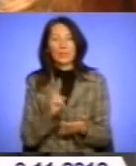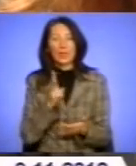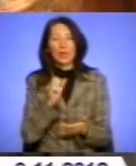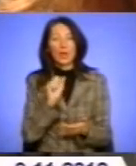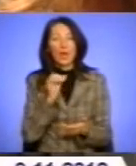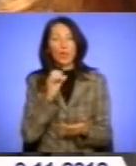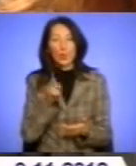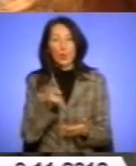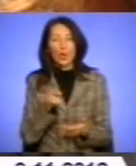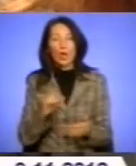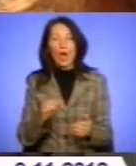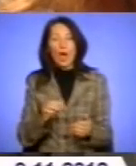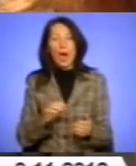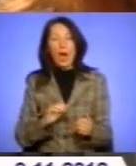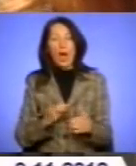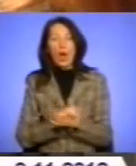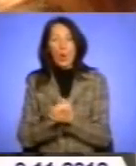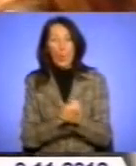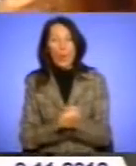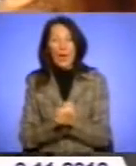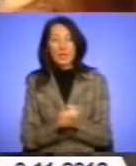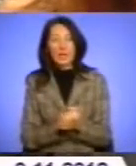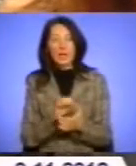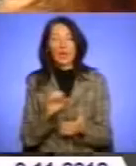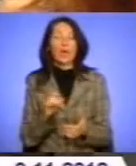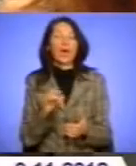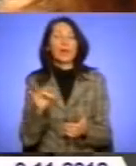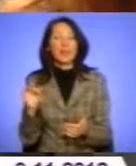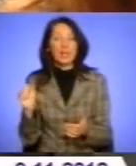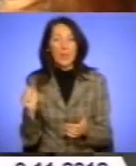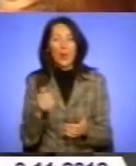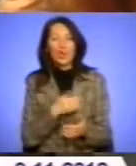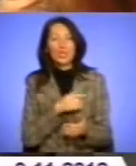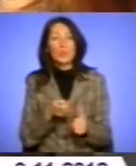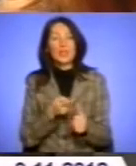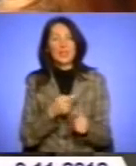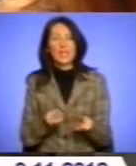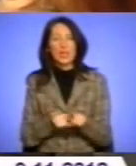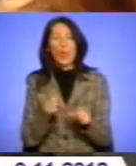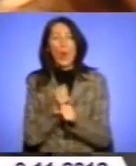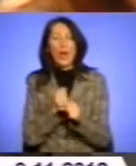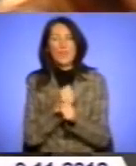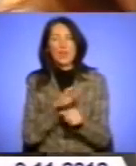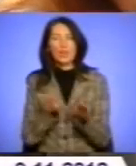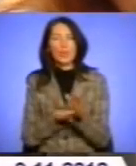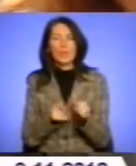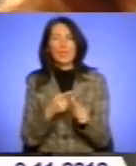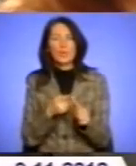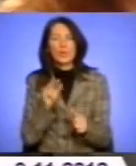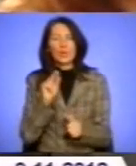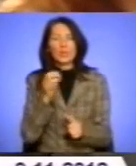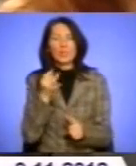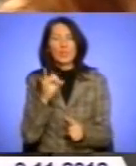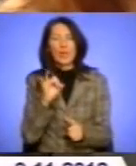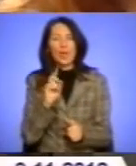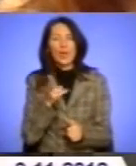кают-компанія, наприклад, арт-авеню або етна-клаб. Хотіла б назвати таку кав'ярню під назвою «Чайков», яка